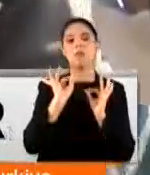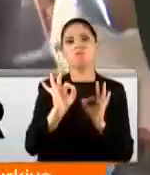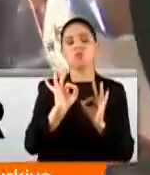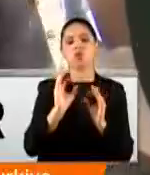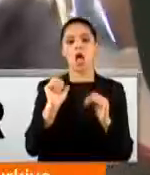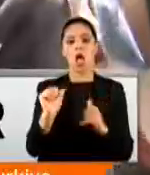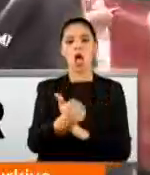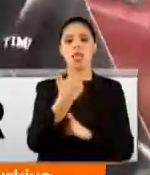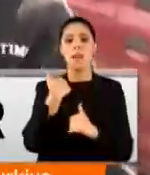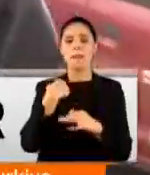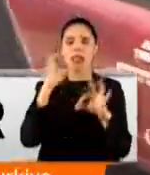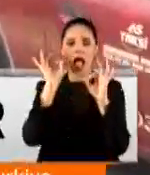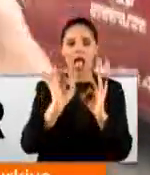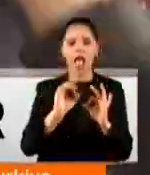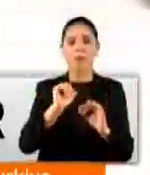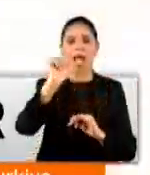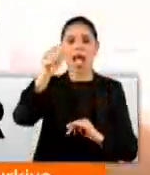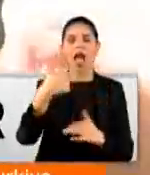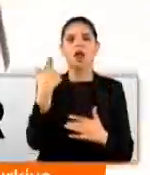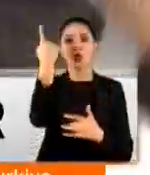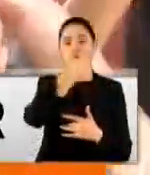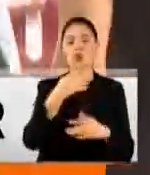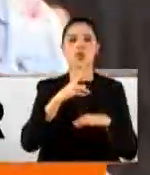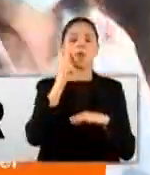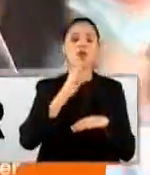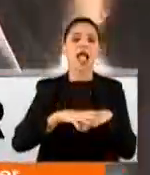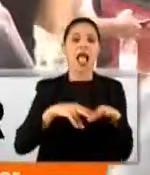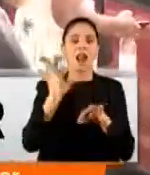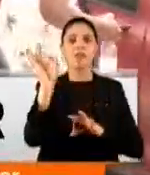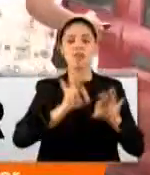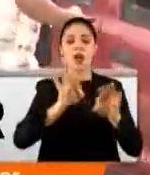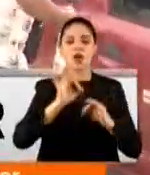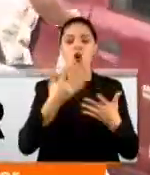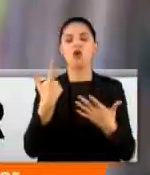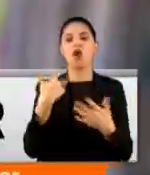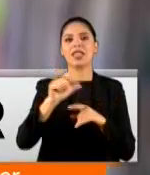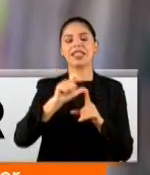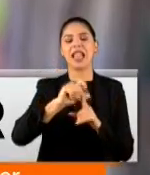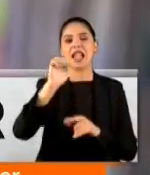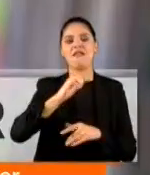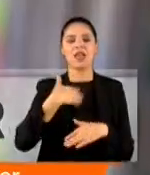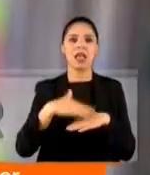biz de ne yapıyoruz? Her gün elimizi yüzümüzü kontrol ediyoruz. Dezenfekte ediyoruz kendimizi.